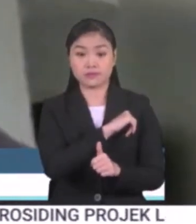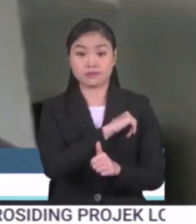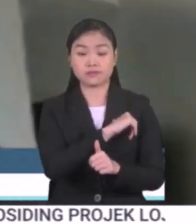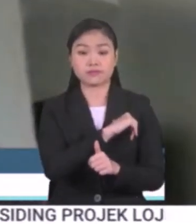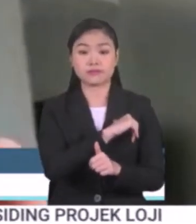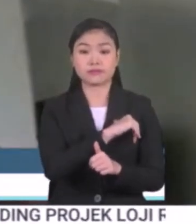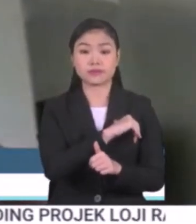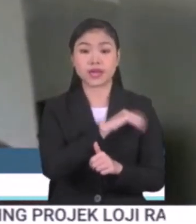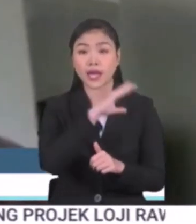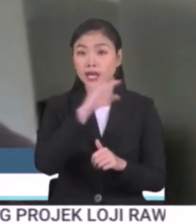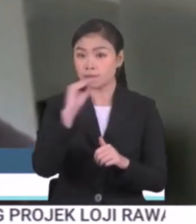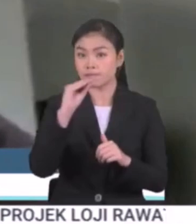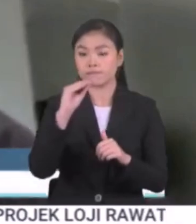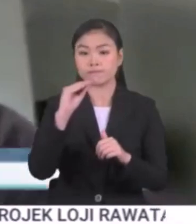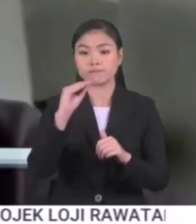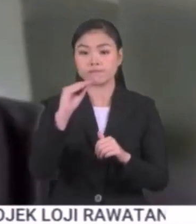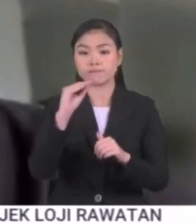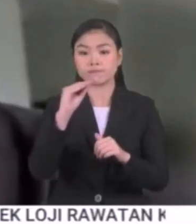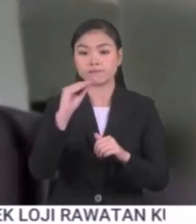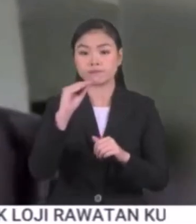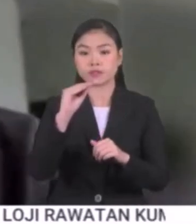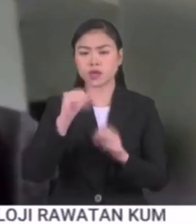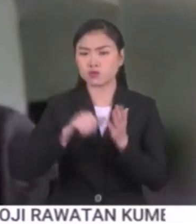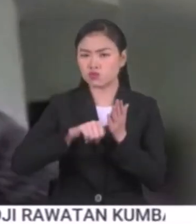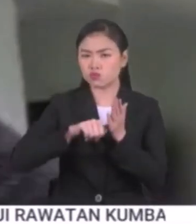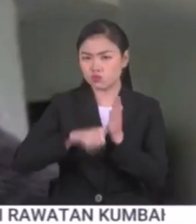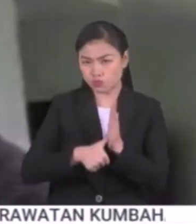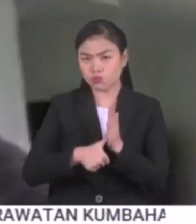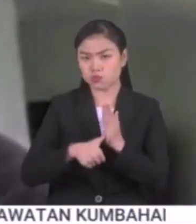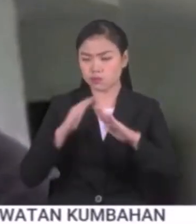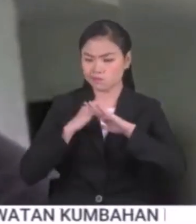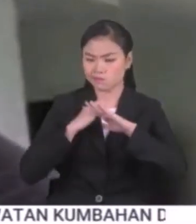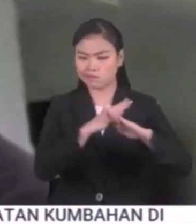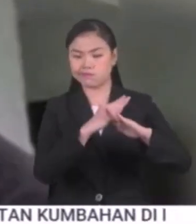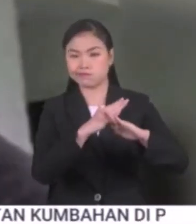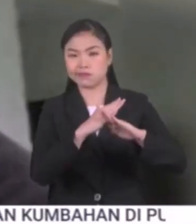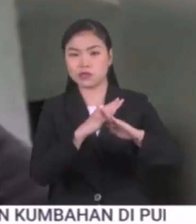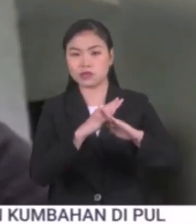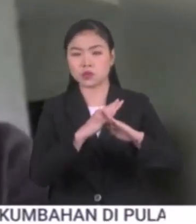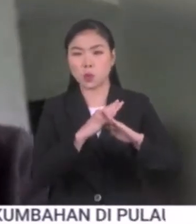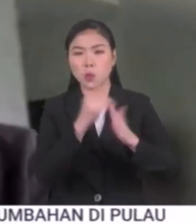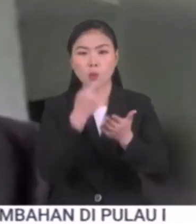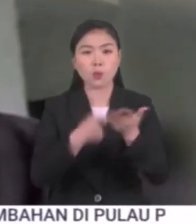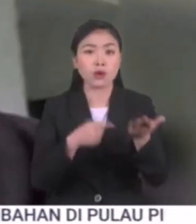yang sama kita meningkatkan ketegasan bangkangan kita terhadap